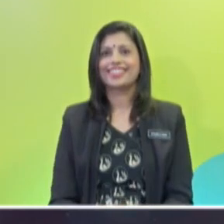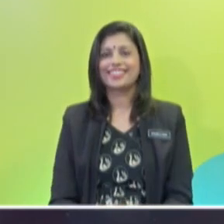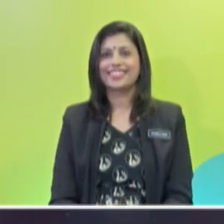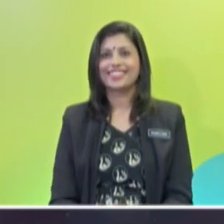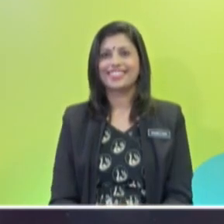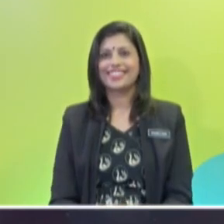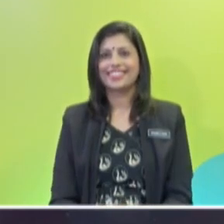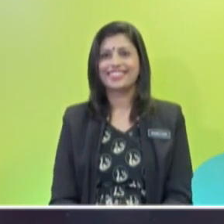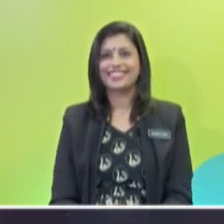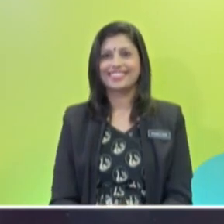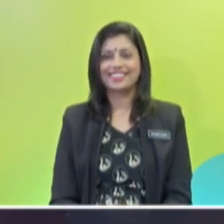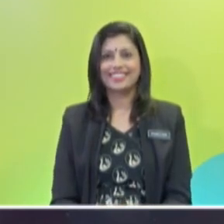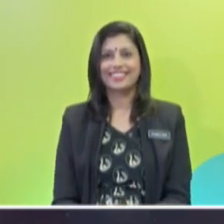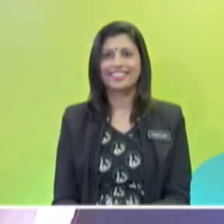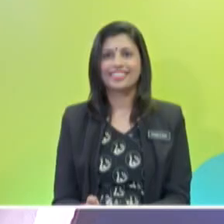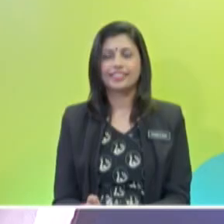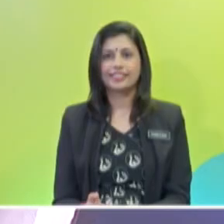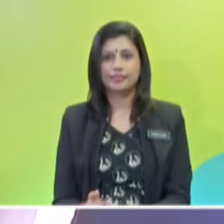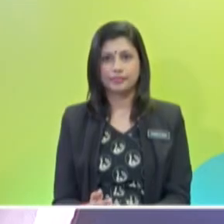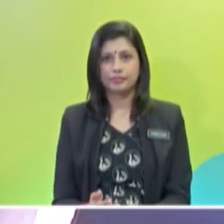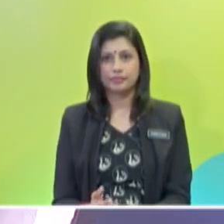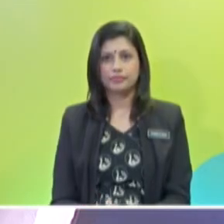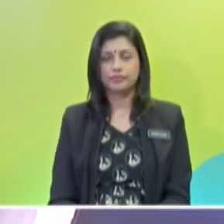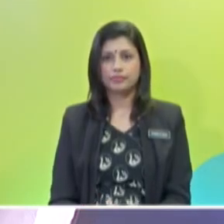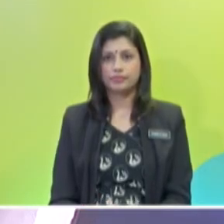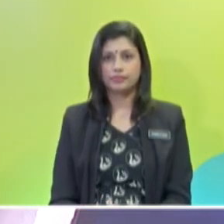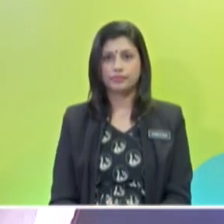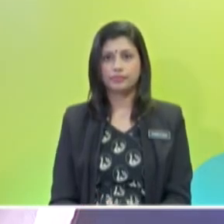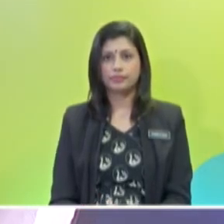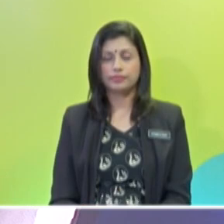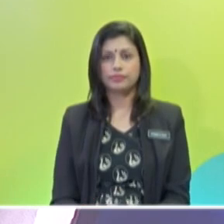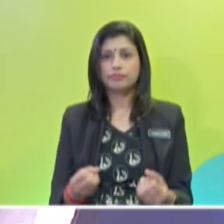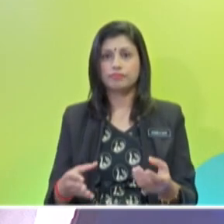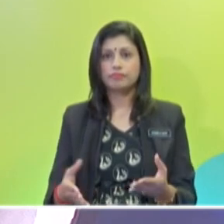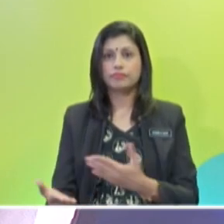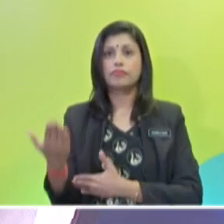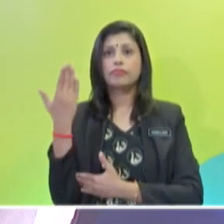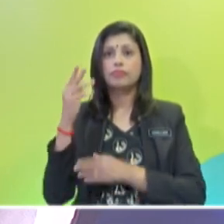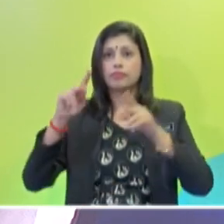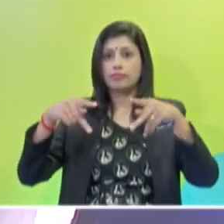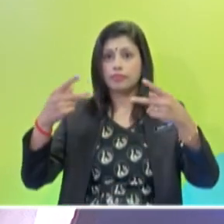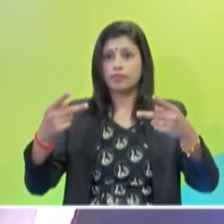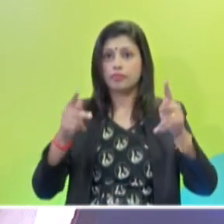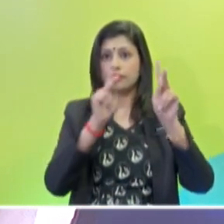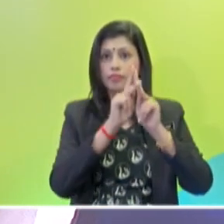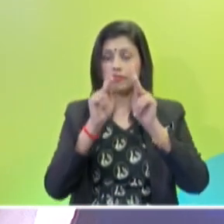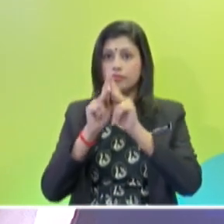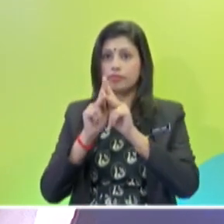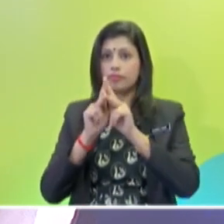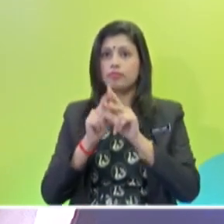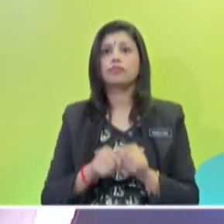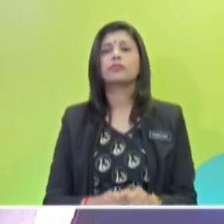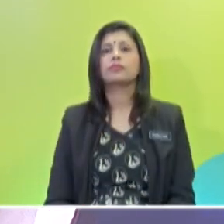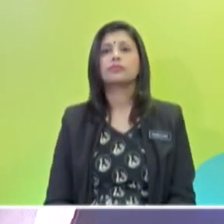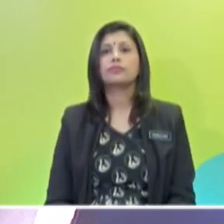Nervous cikgu tahu. Okey, tak pantun cikgu eh. Okey, okay, silakan. Selepas subuh pergi ke kota. Meredah lumpur dan juga